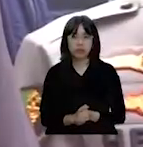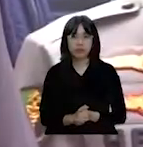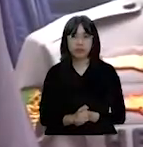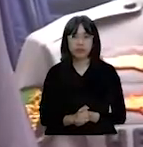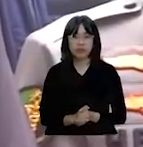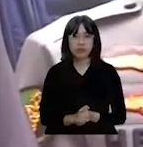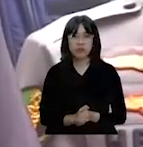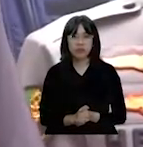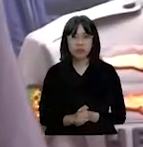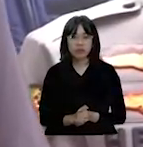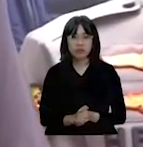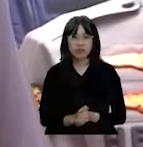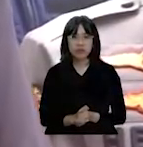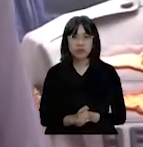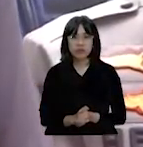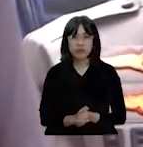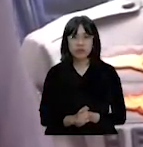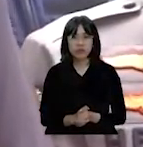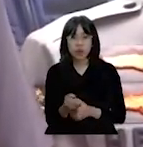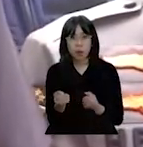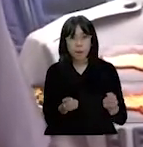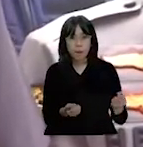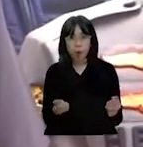Kita sudah temukan mobil